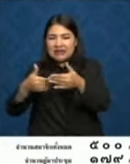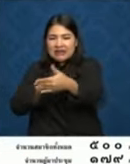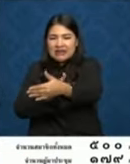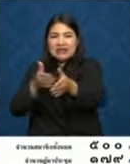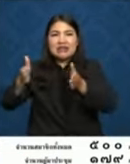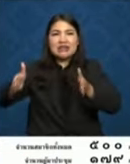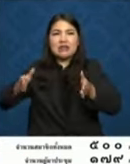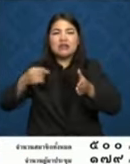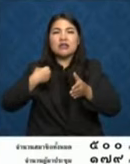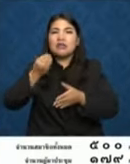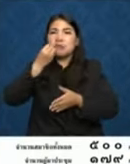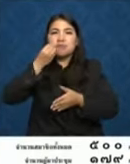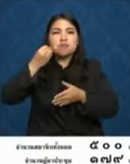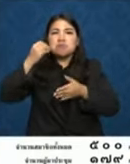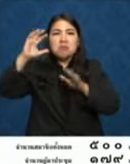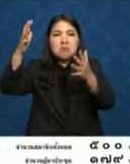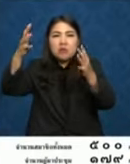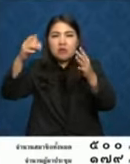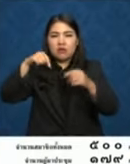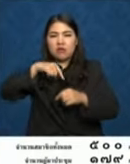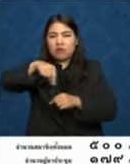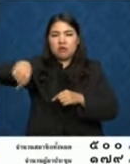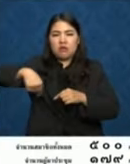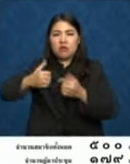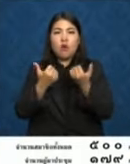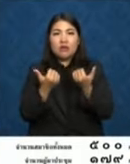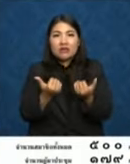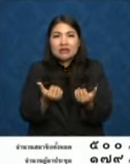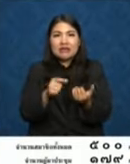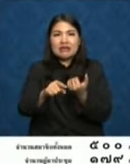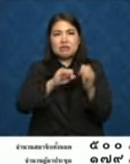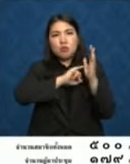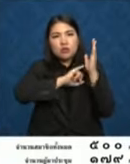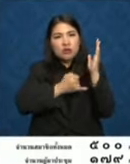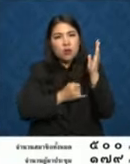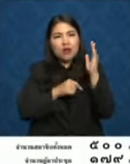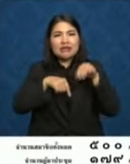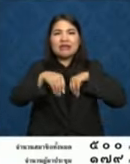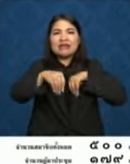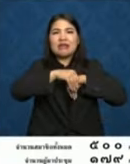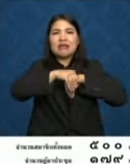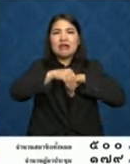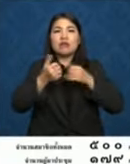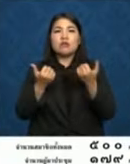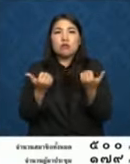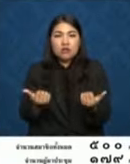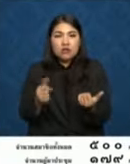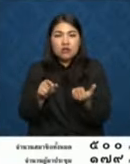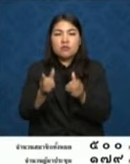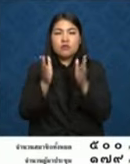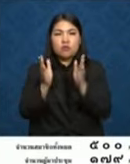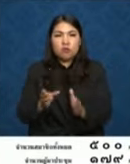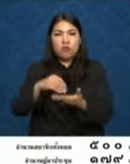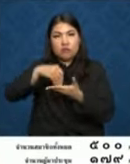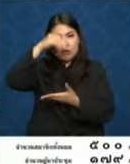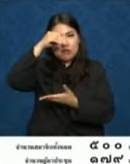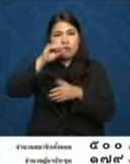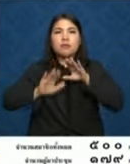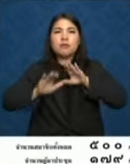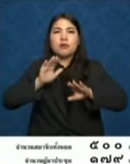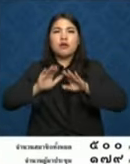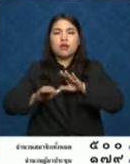ที่มีเขตบริการจังหวัดพังงาทั้งจังหวัดและมีจังหวัดใกล้เคียงปัจจุบันนี้มีนักเรียนอยู่ประม